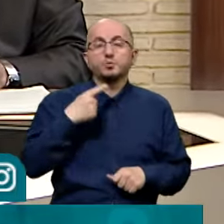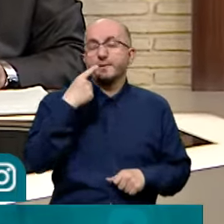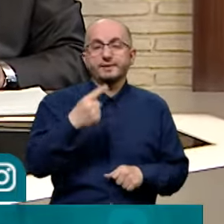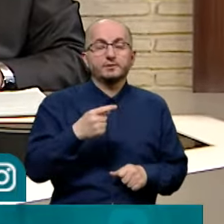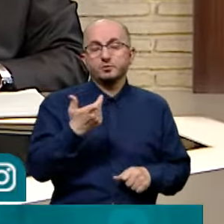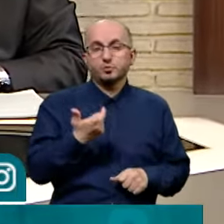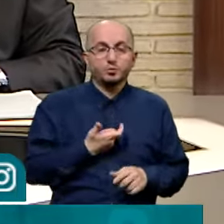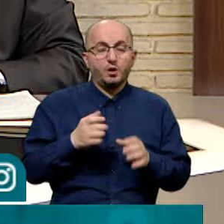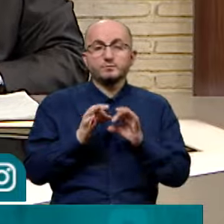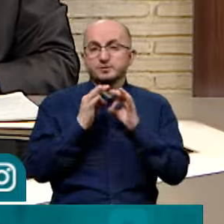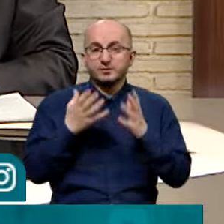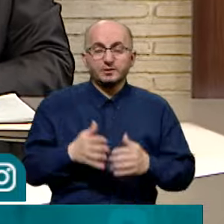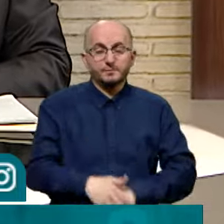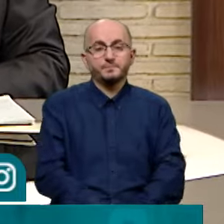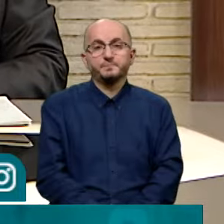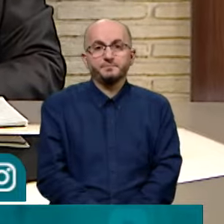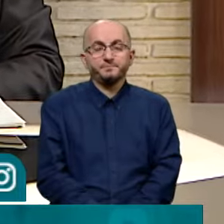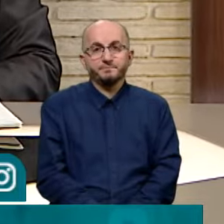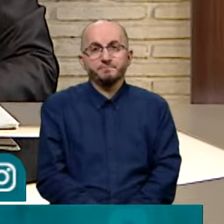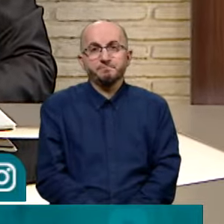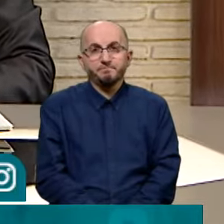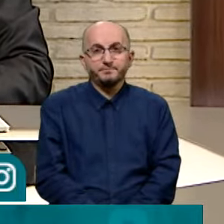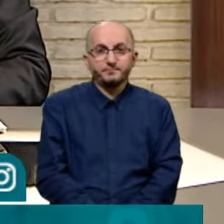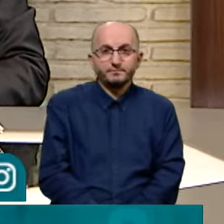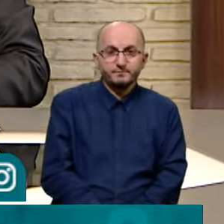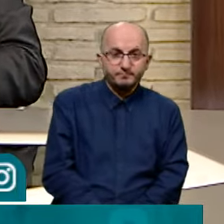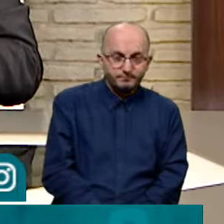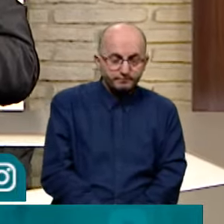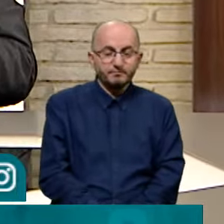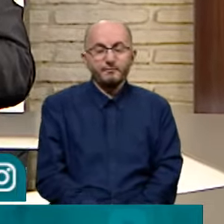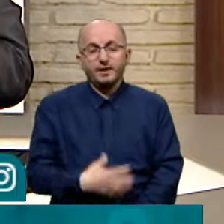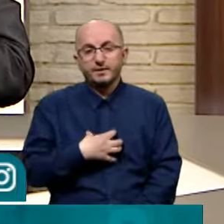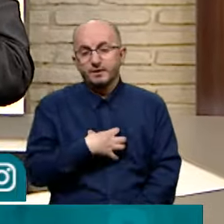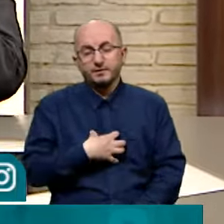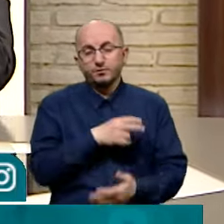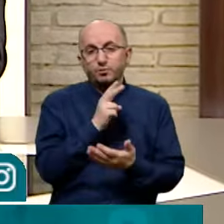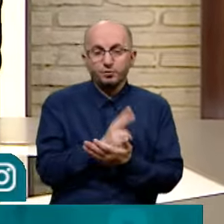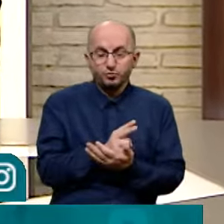neydi? لَا يَجُوزُ تَأْخِيرُ الْبَيَانِ an vaktil hace. Dini hükmü